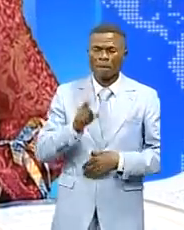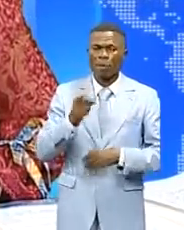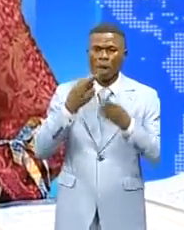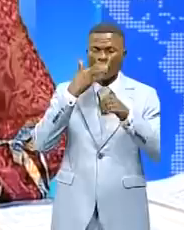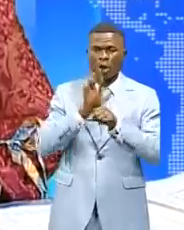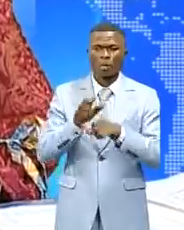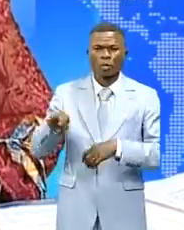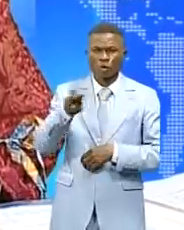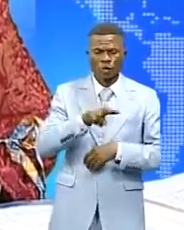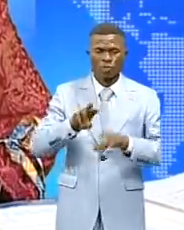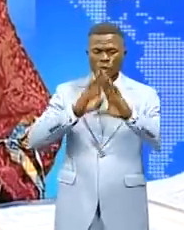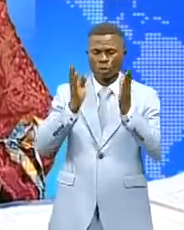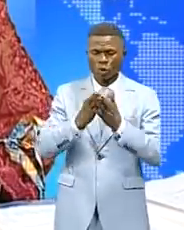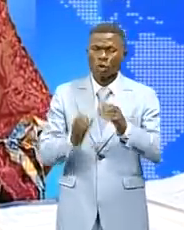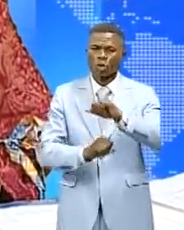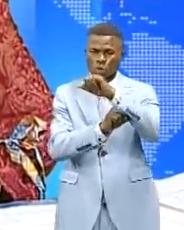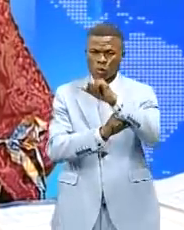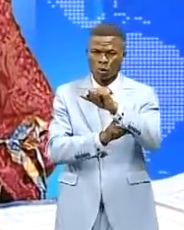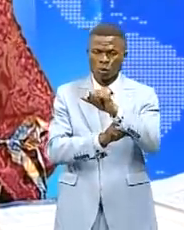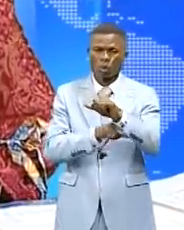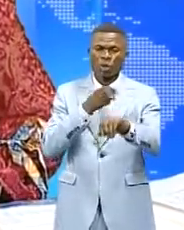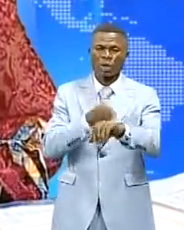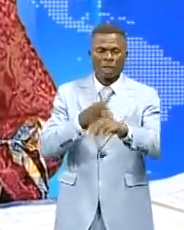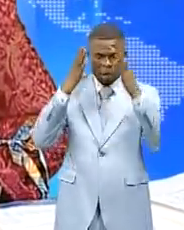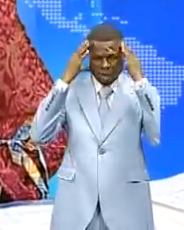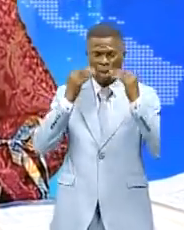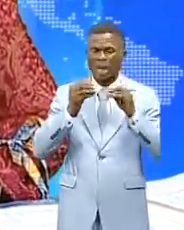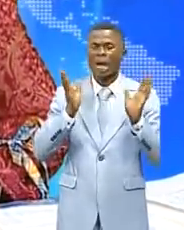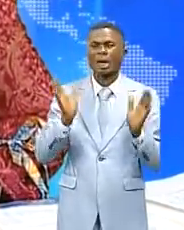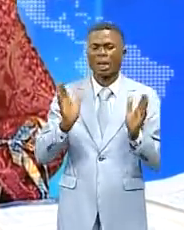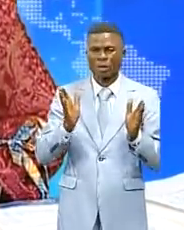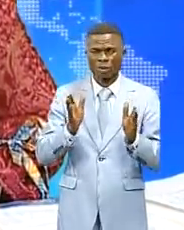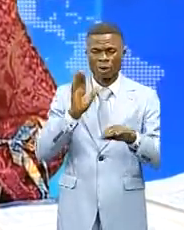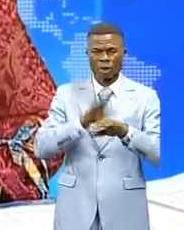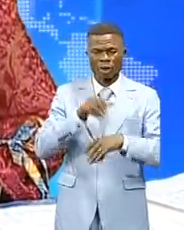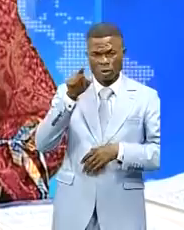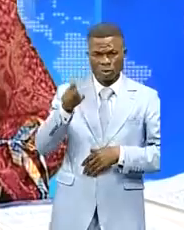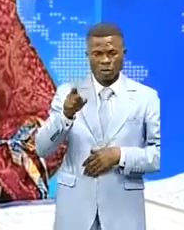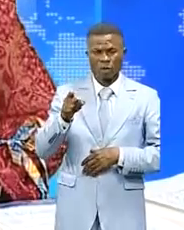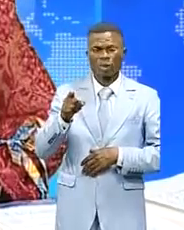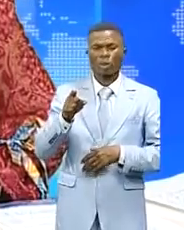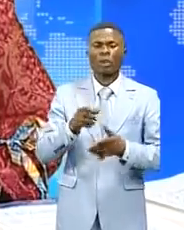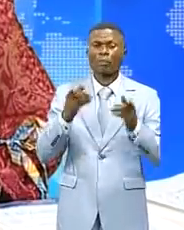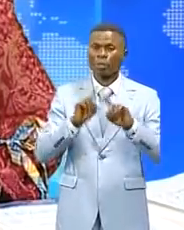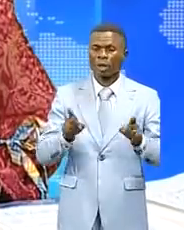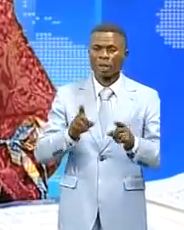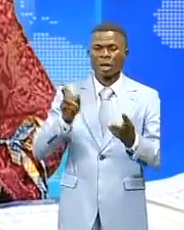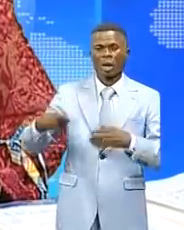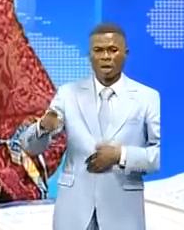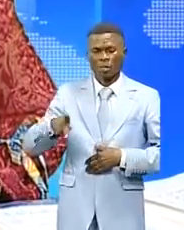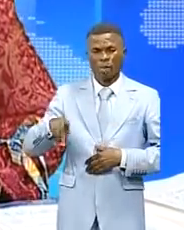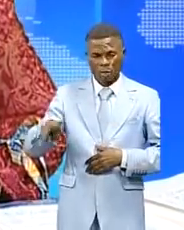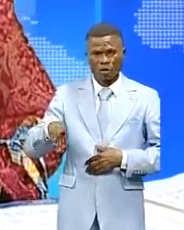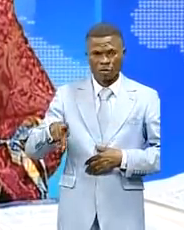de tout le monde soutien pendant ces heures tristes et tragiques que vous impose la nature alors que la province est déjà